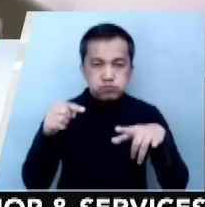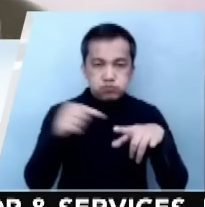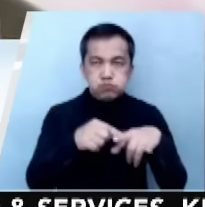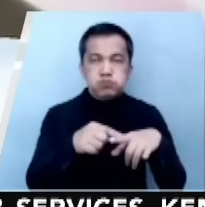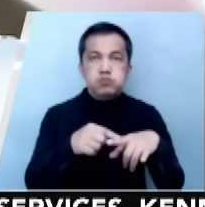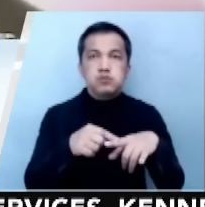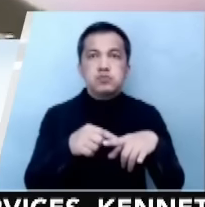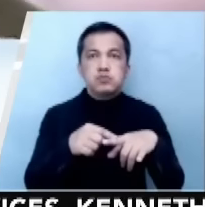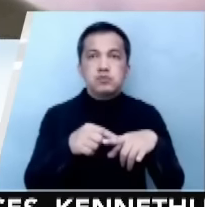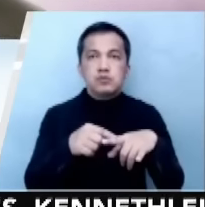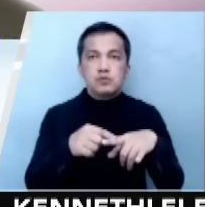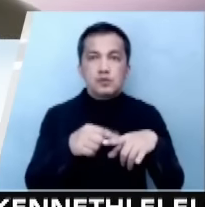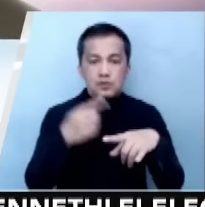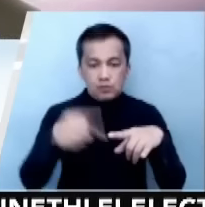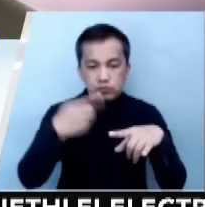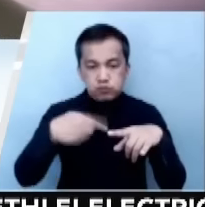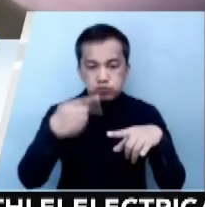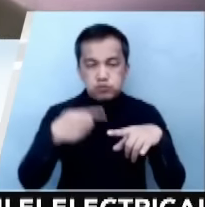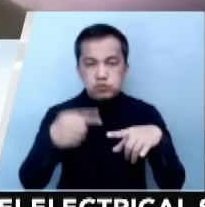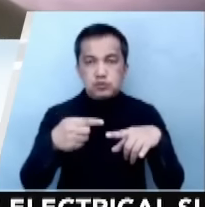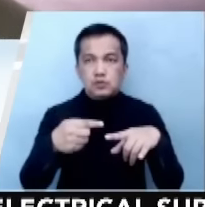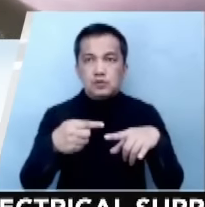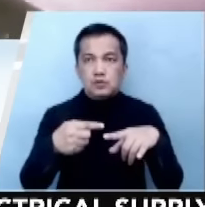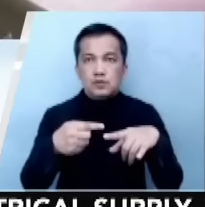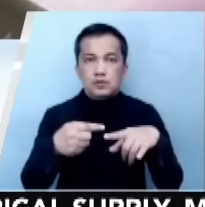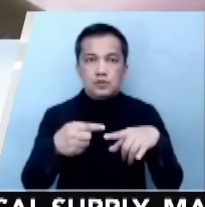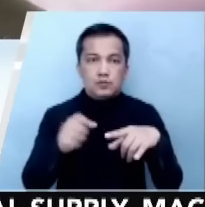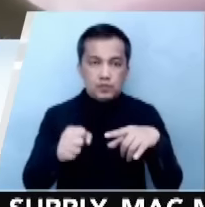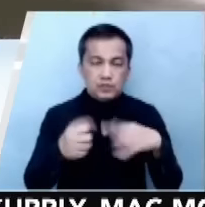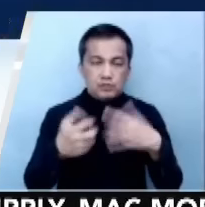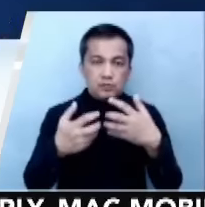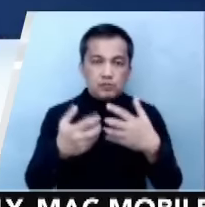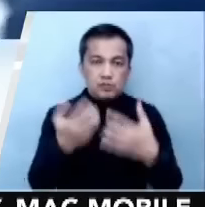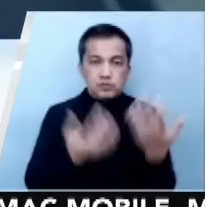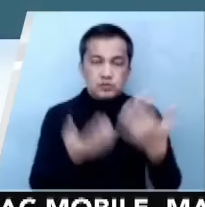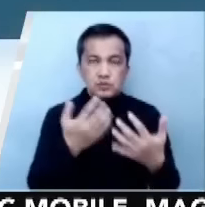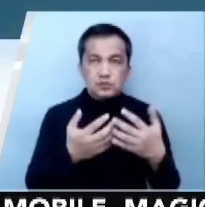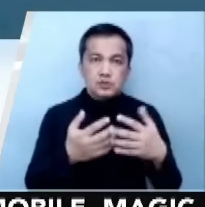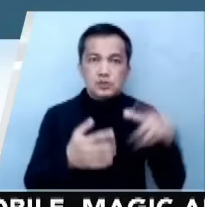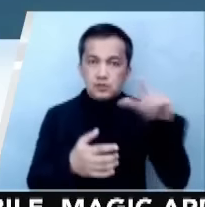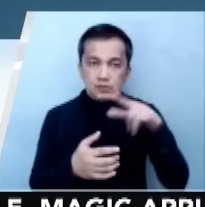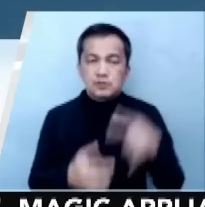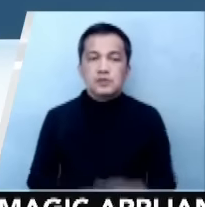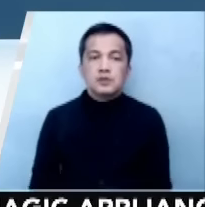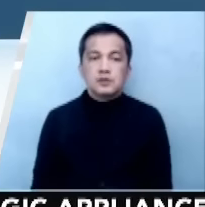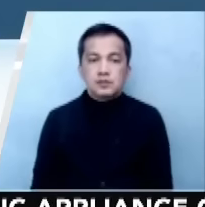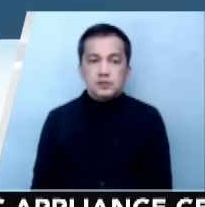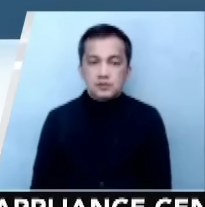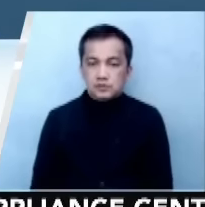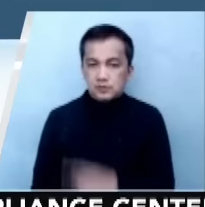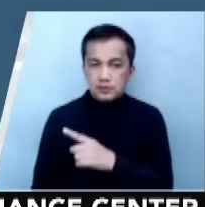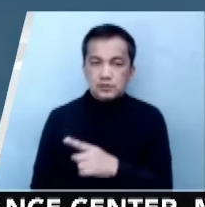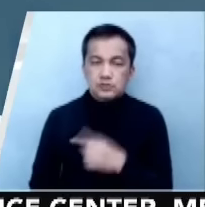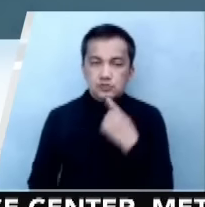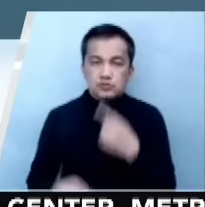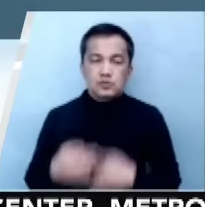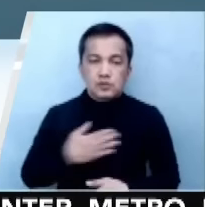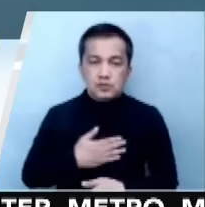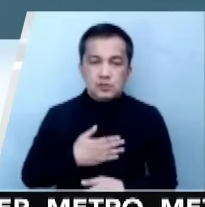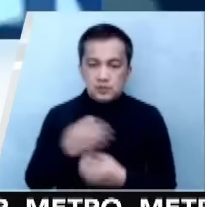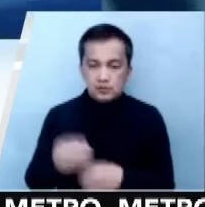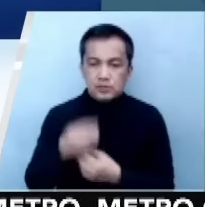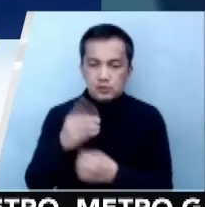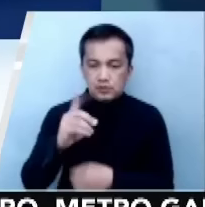dun sa propeller or sa intake or pwedeng masunog pati yung ating aircraft. Balak maghain ng diplomatic protest ng Pilipinas dahil sa